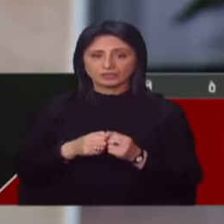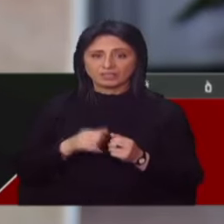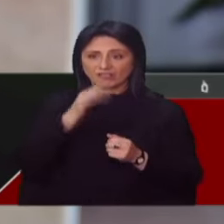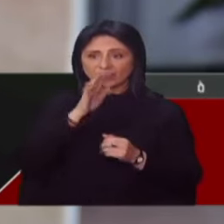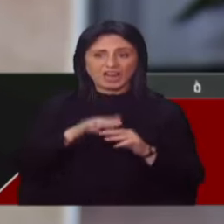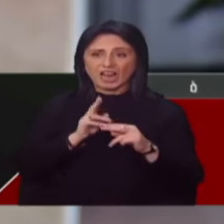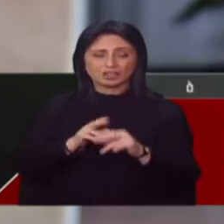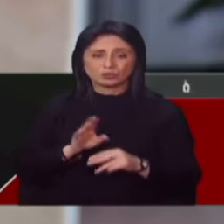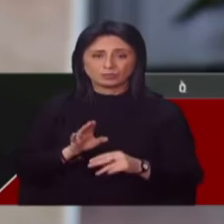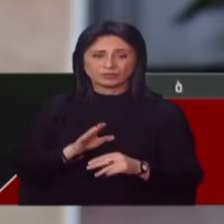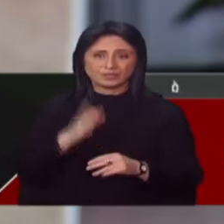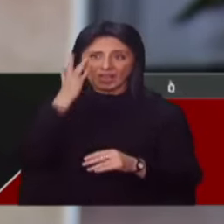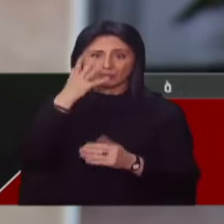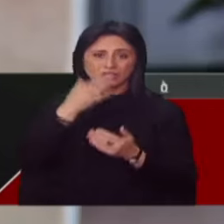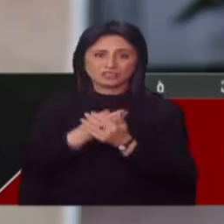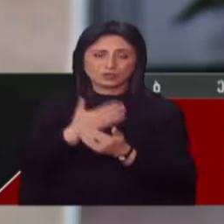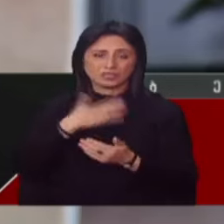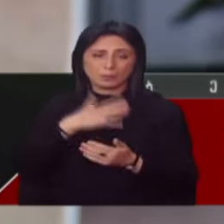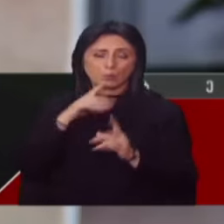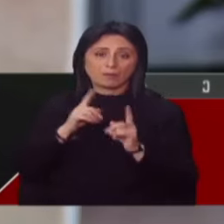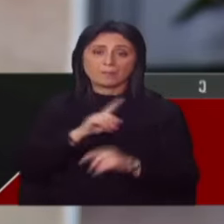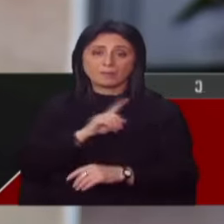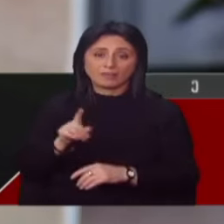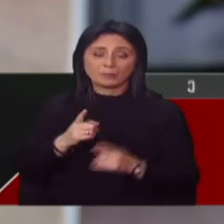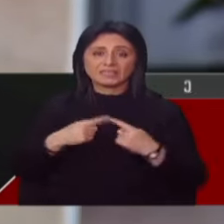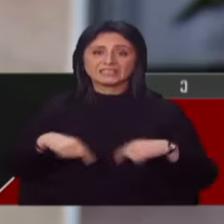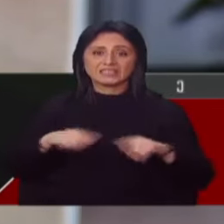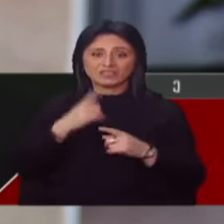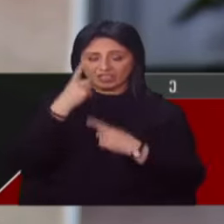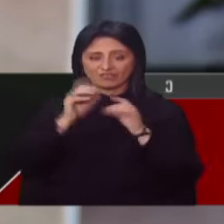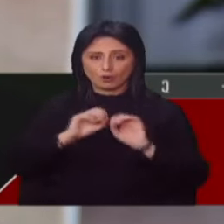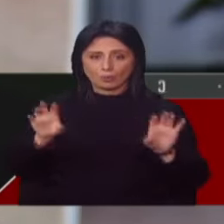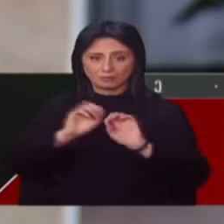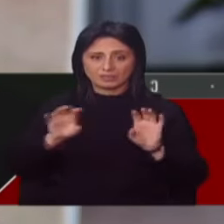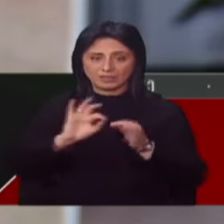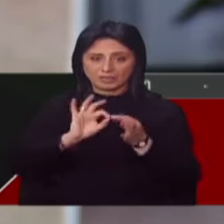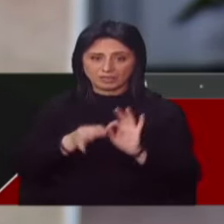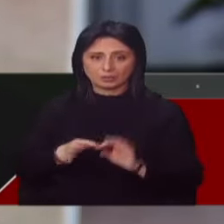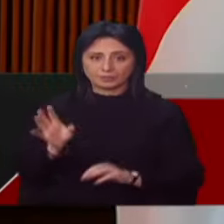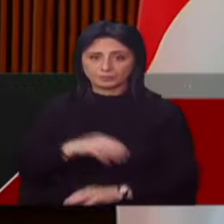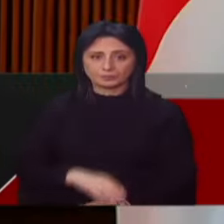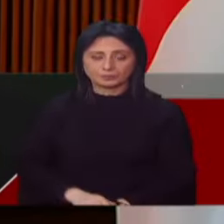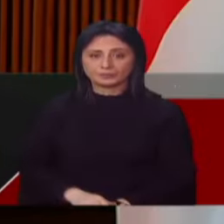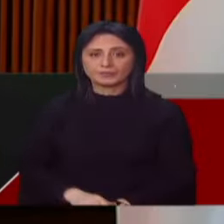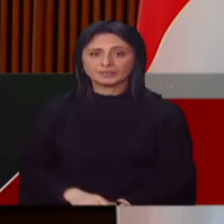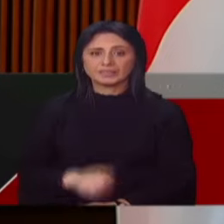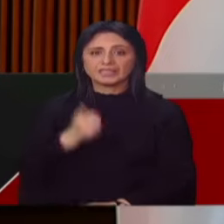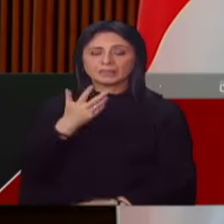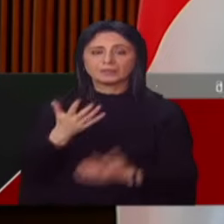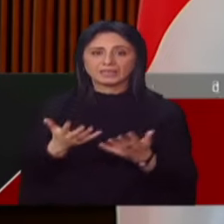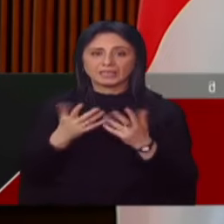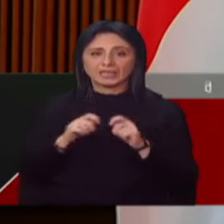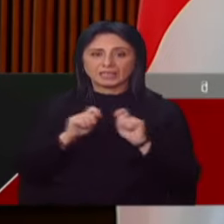რომ ხელი შეუშალოთ არქლოსნებას ყავს საკმარის უმრავლესობა, მაგრამ საზოგადოების ინფორმირება მოახდინოთ დეტალური ყველაფერთან დაკავშირებით. იმდენად